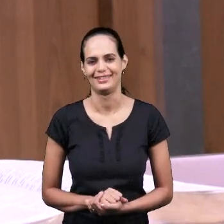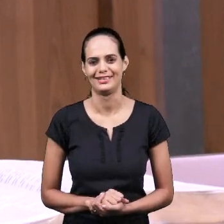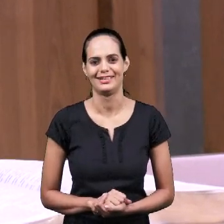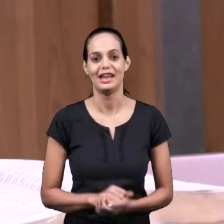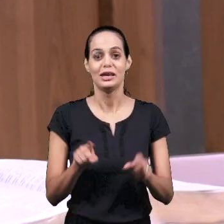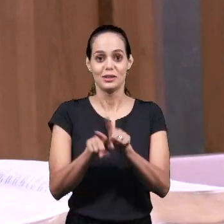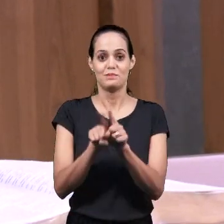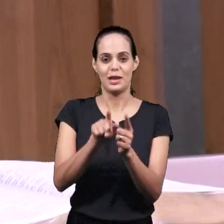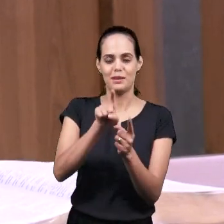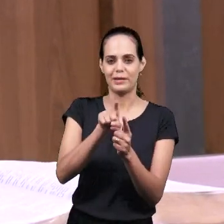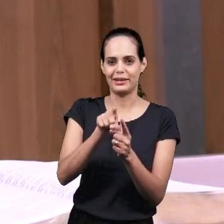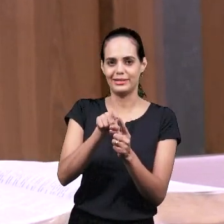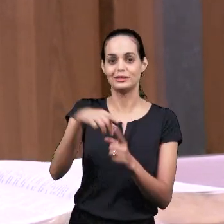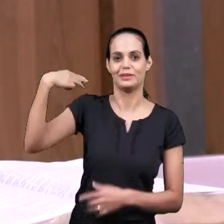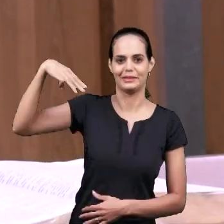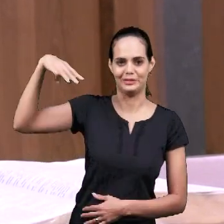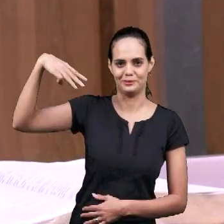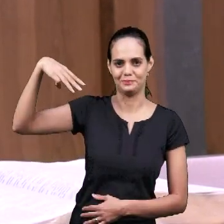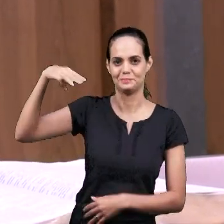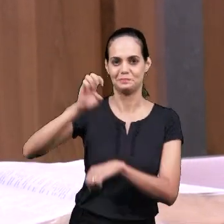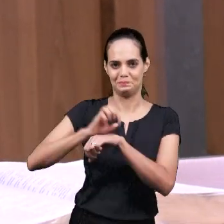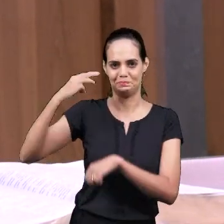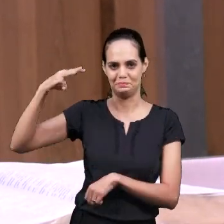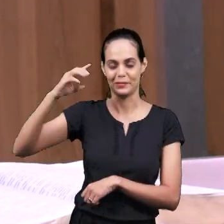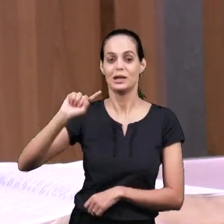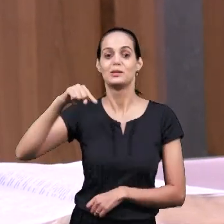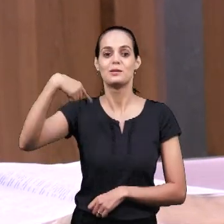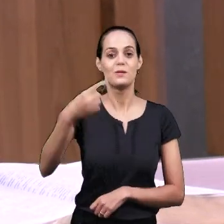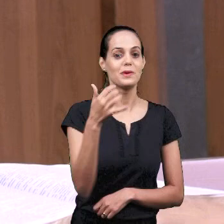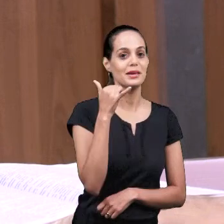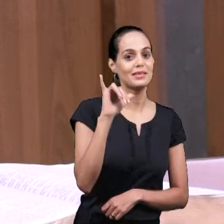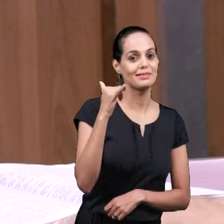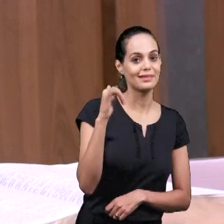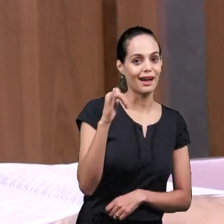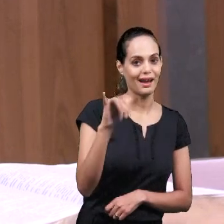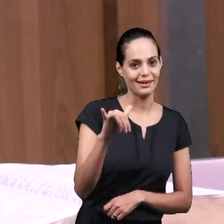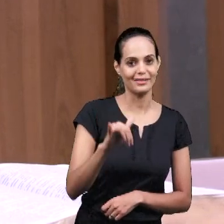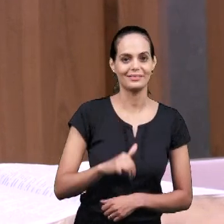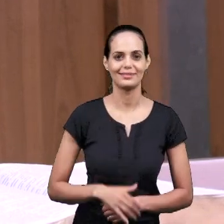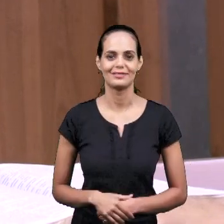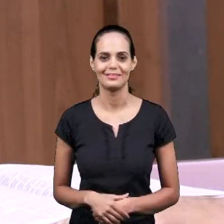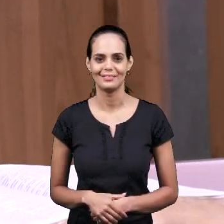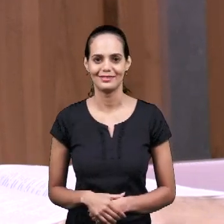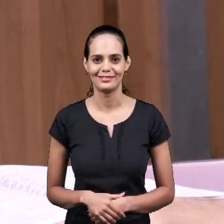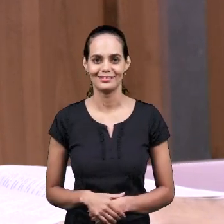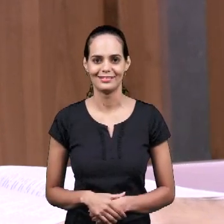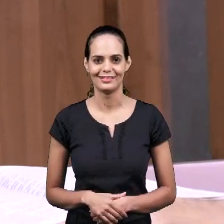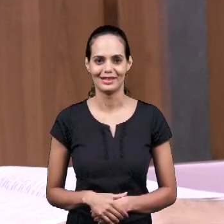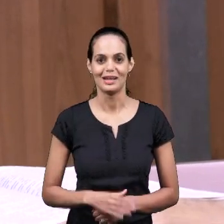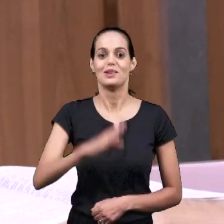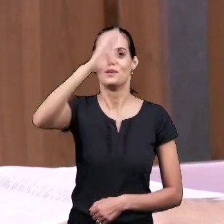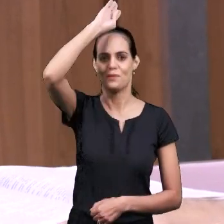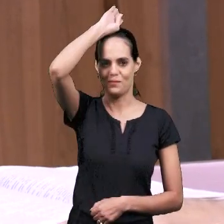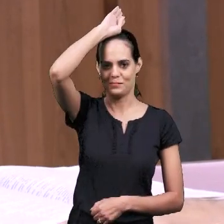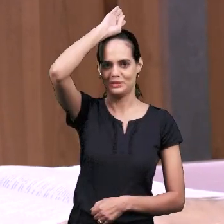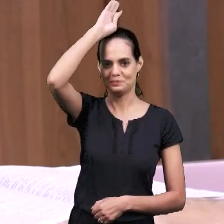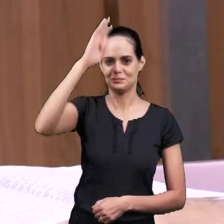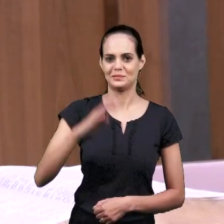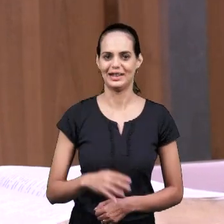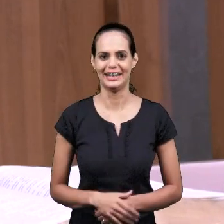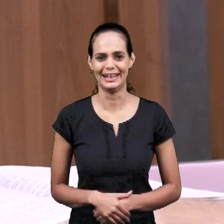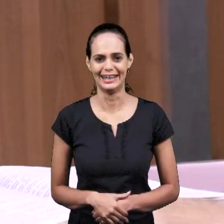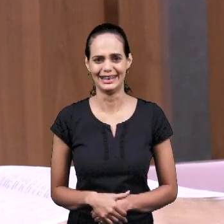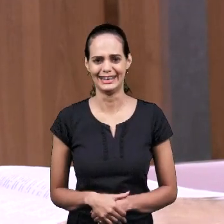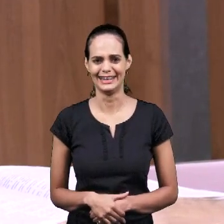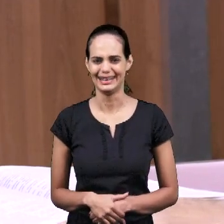Luís, capitale du Maranhão. Et pour finir, on passe en Italie, à Rome, où là, le Giovanni